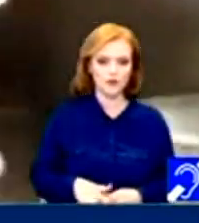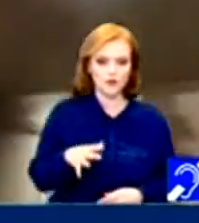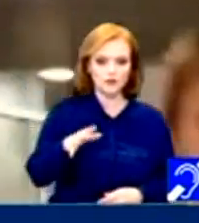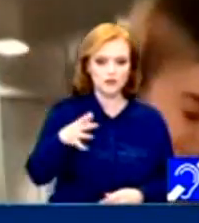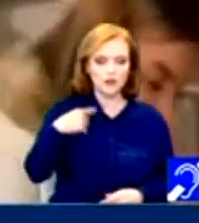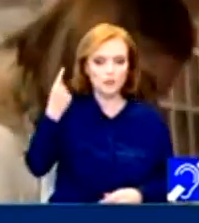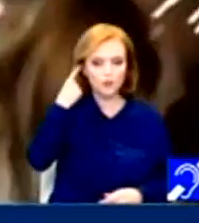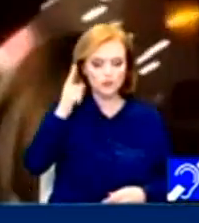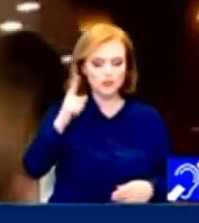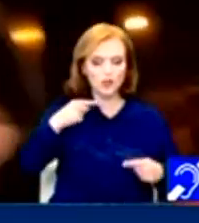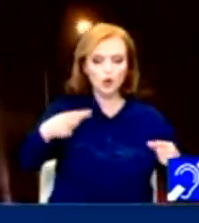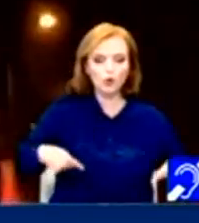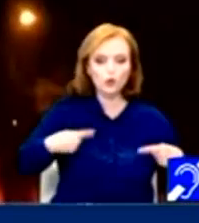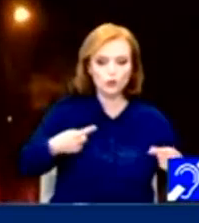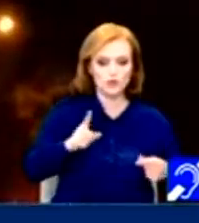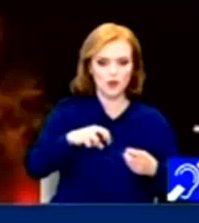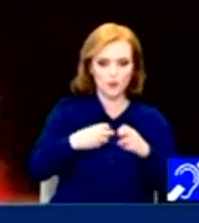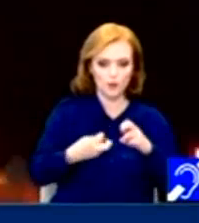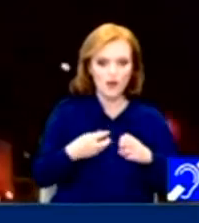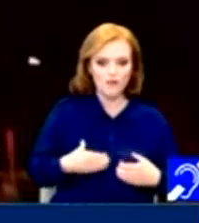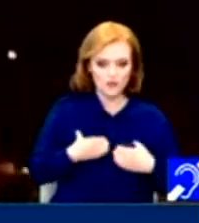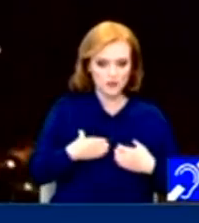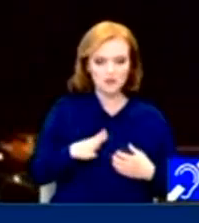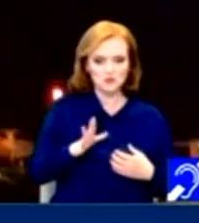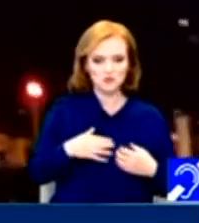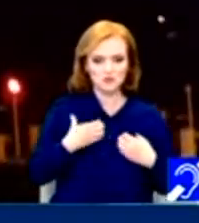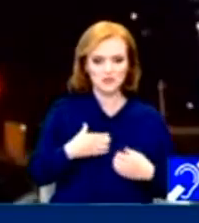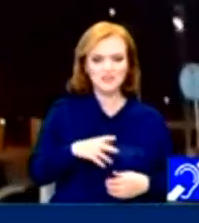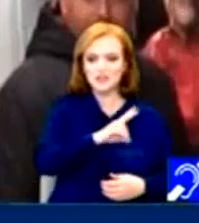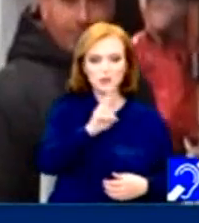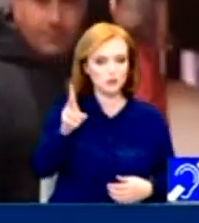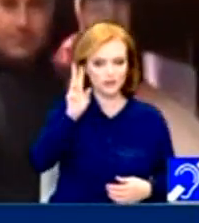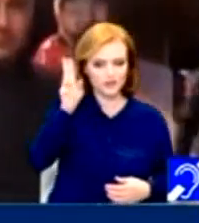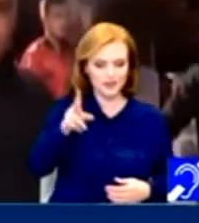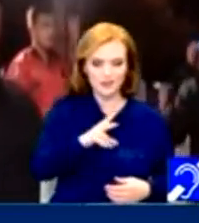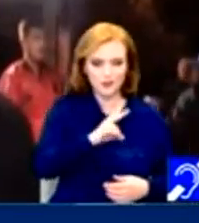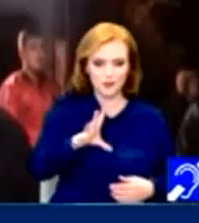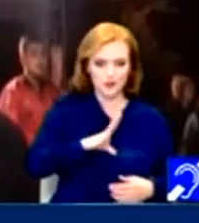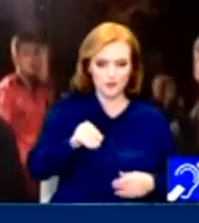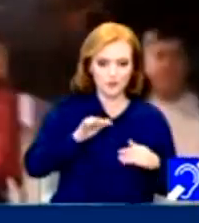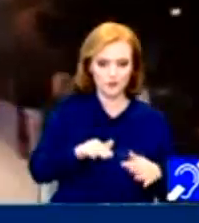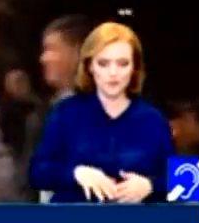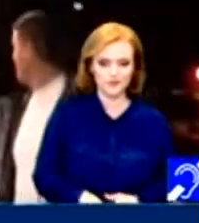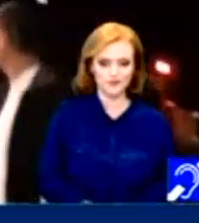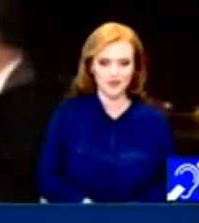roțile. Ați intrat în panică, v-ați speriat? Nu, nu. Da, nu știu nimeni. Și am aflat că nu s-au deschis